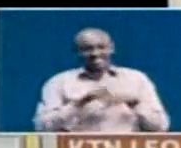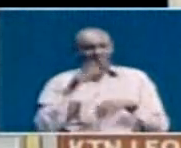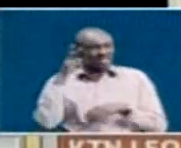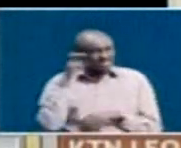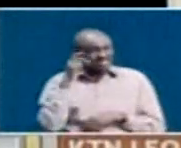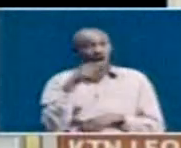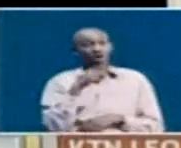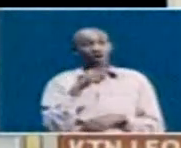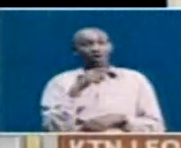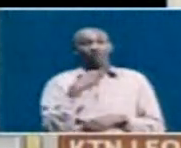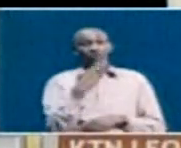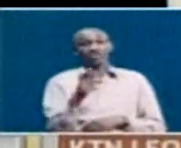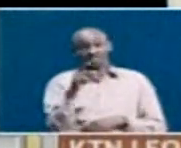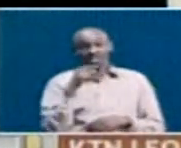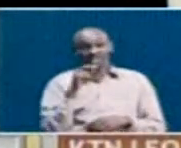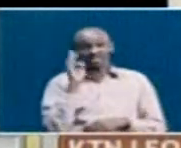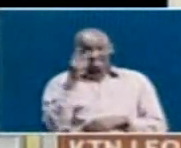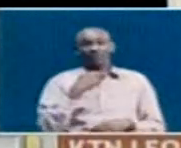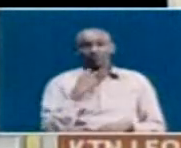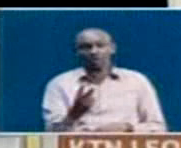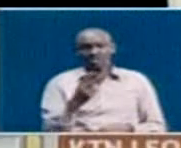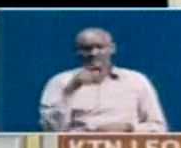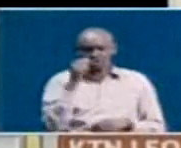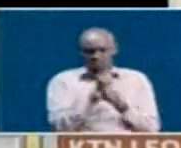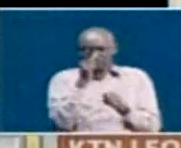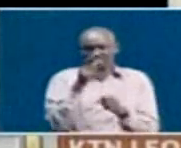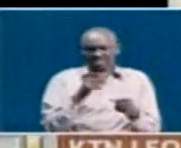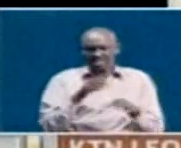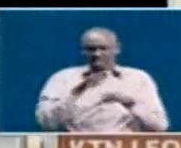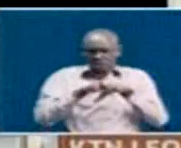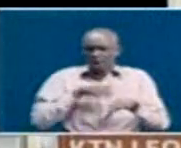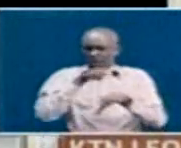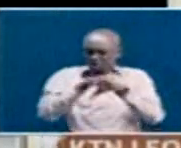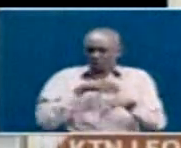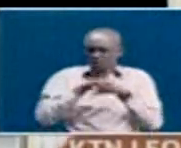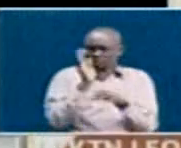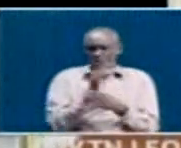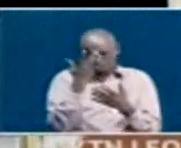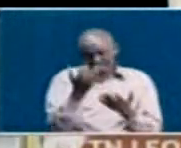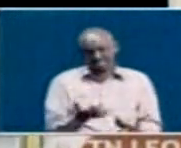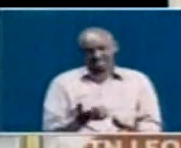audio alifika verse ya pili akasema mami yofanya nini kwa utaratibu?